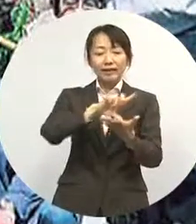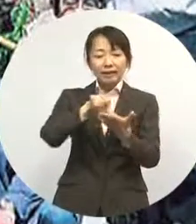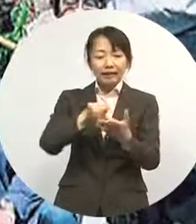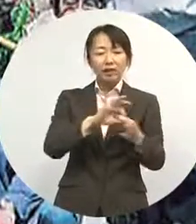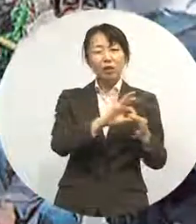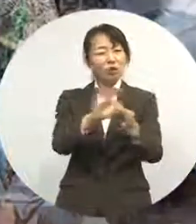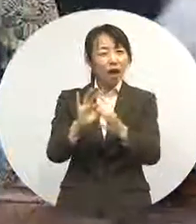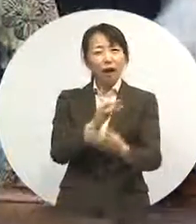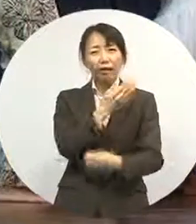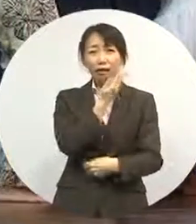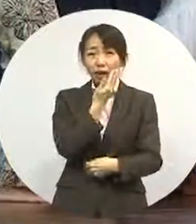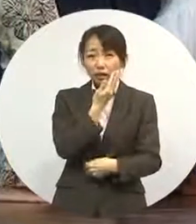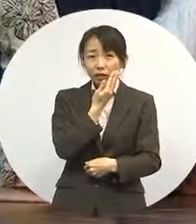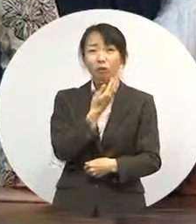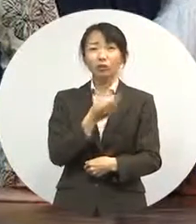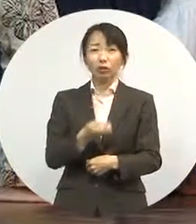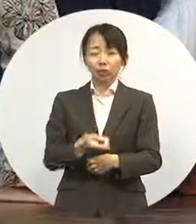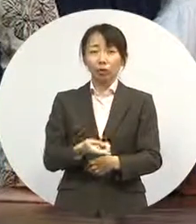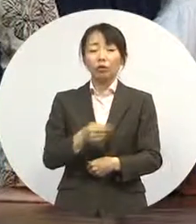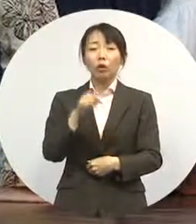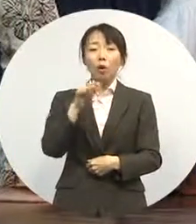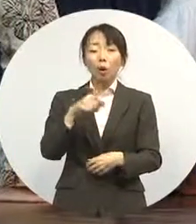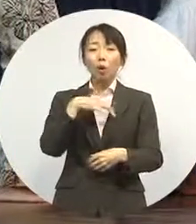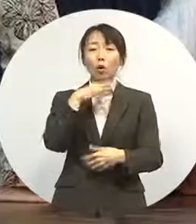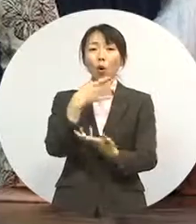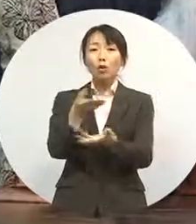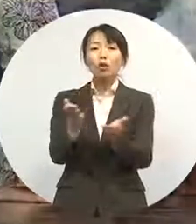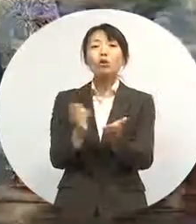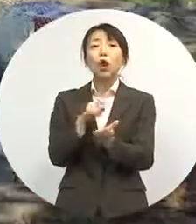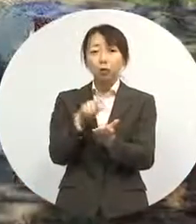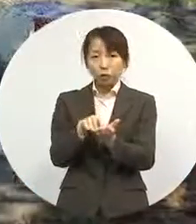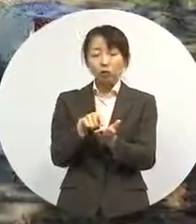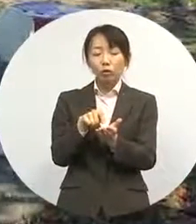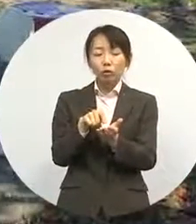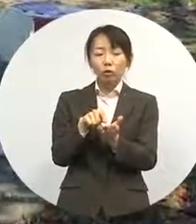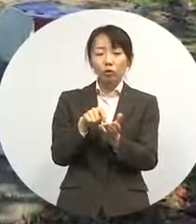要なんですね。その中でぜひ老人会もそのつながりにですね